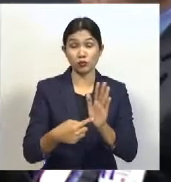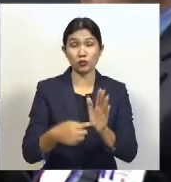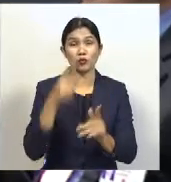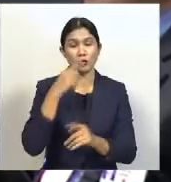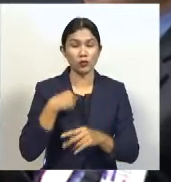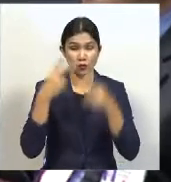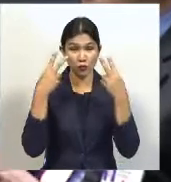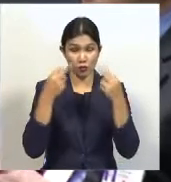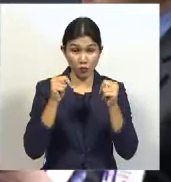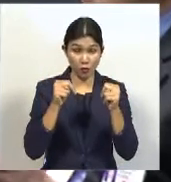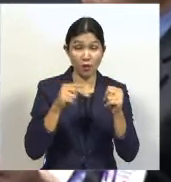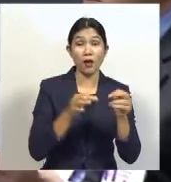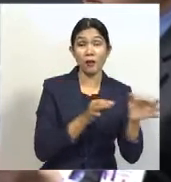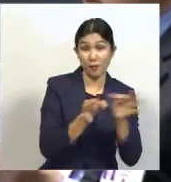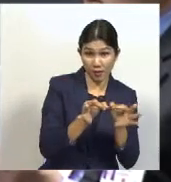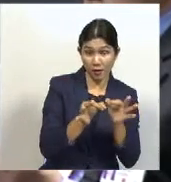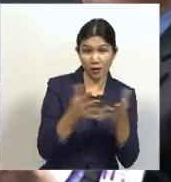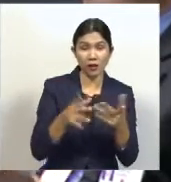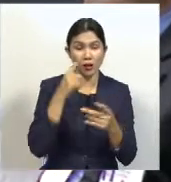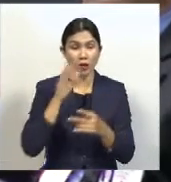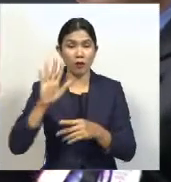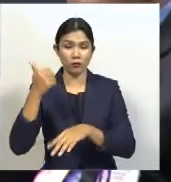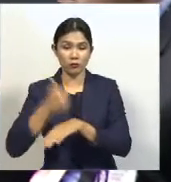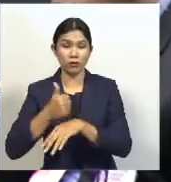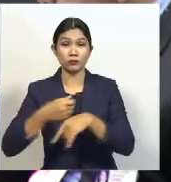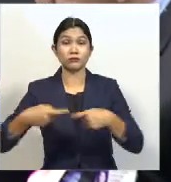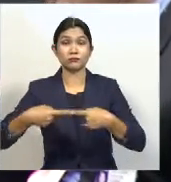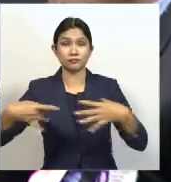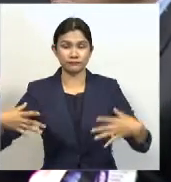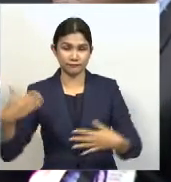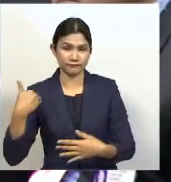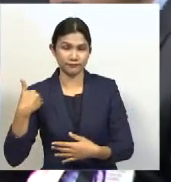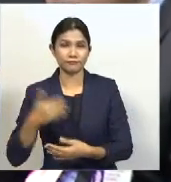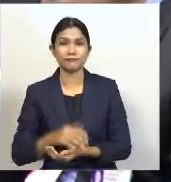ของนายกรัฐมนตรีแล้วก็การอภิปรายของผู้นำฝ่ายค้านกันค่ะ